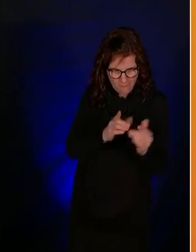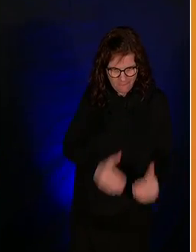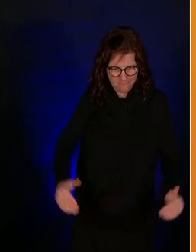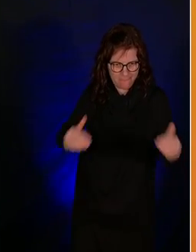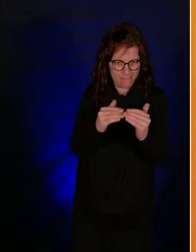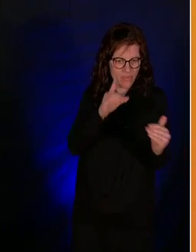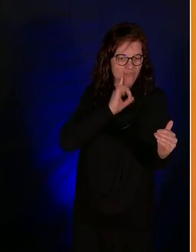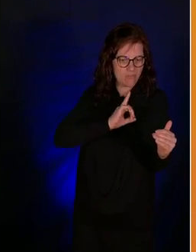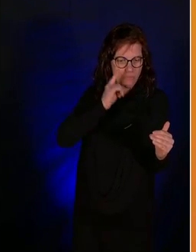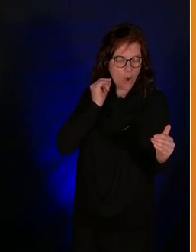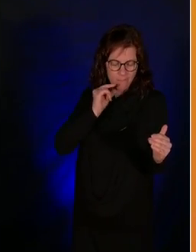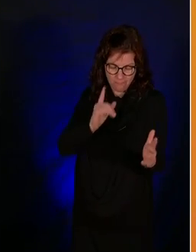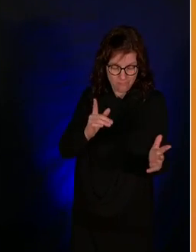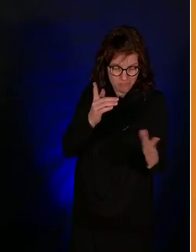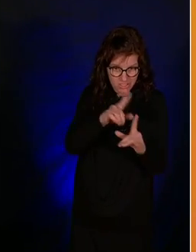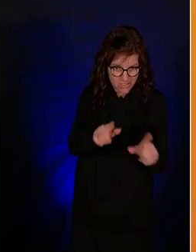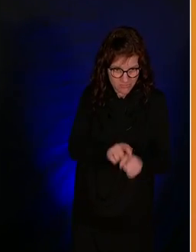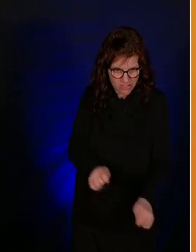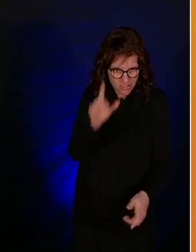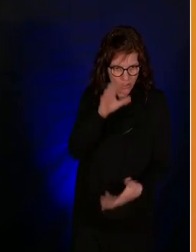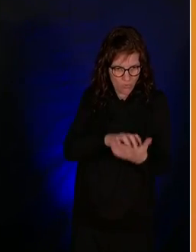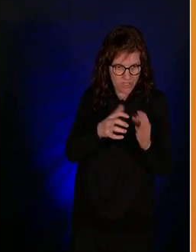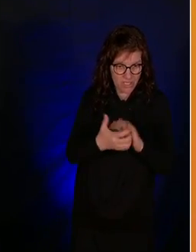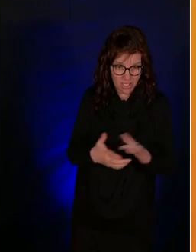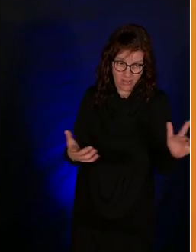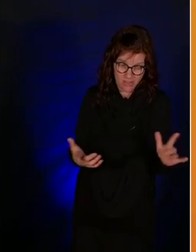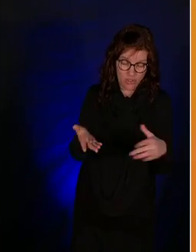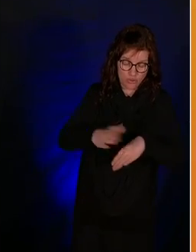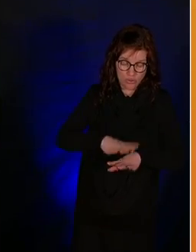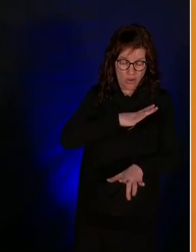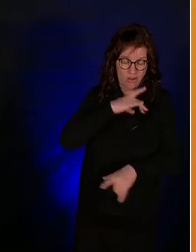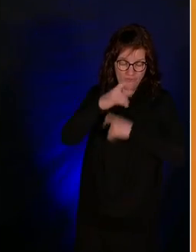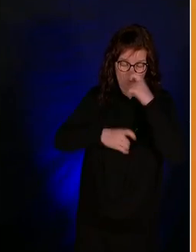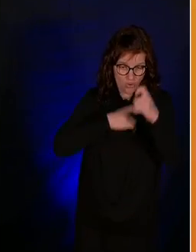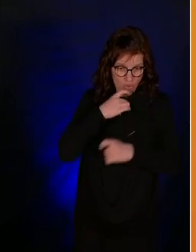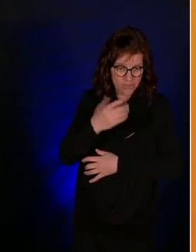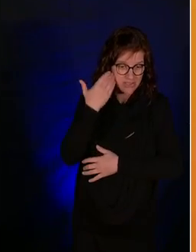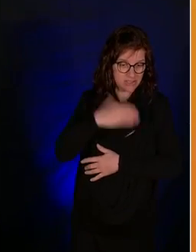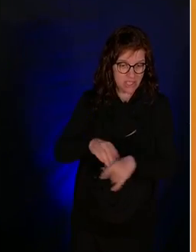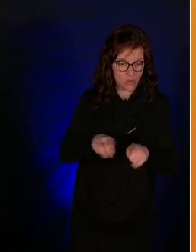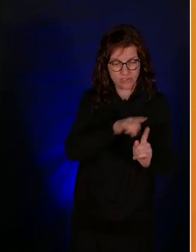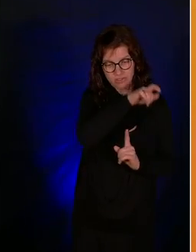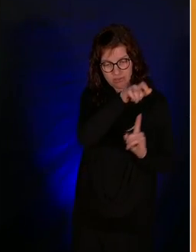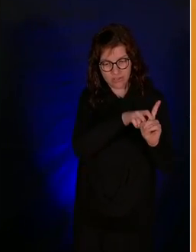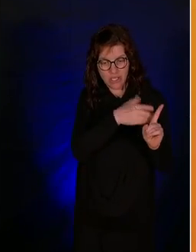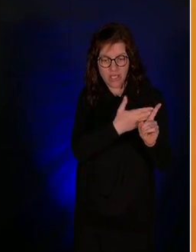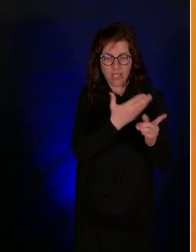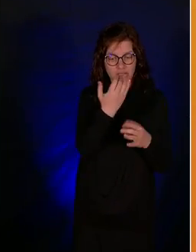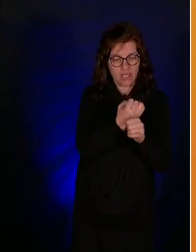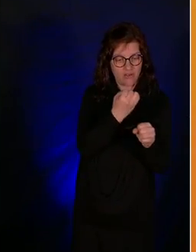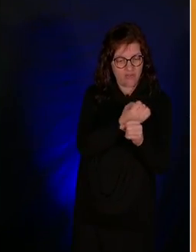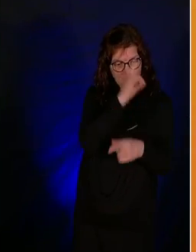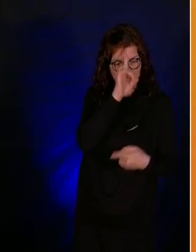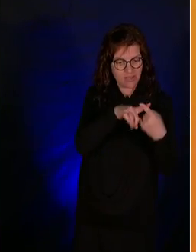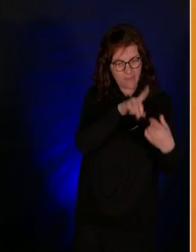l'égalité hommes-femmes et surtout de faire arrêter certaines violences. Je sais aussi qu'elle a travaillé sur tout ce qui est lanceur